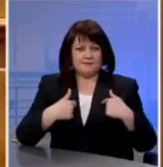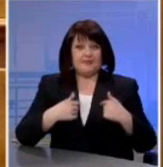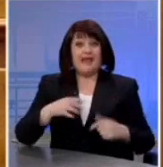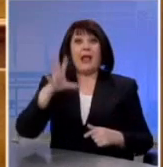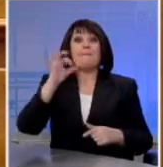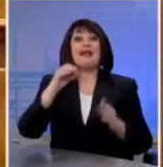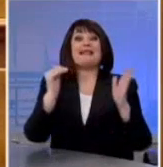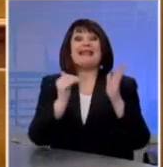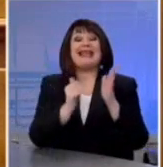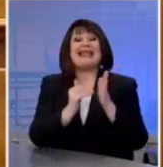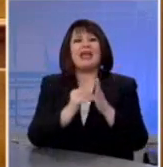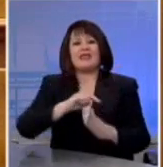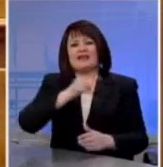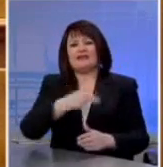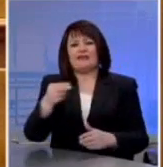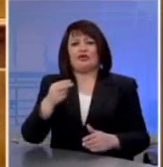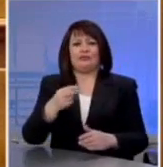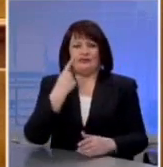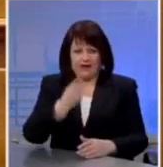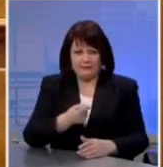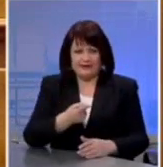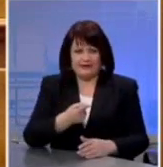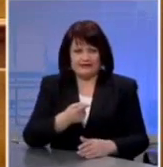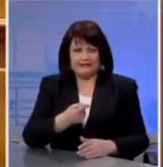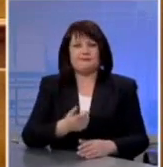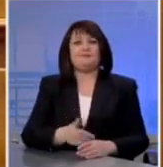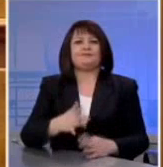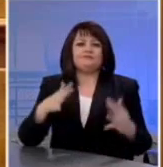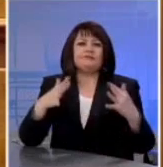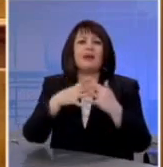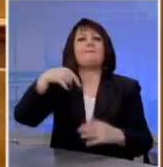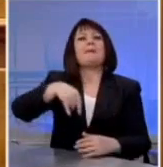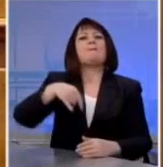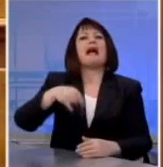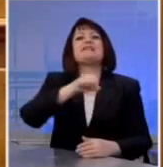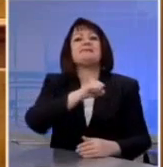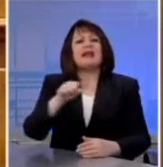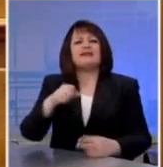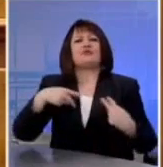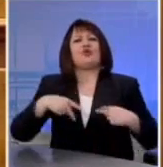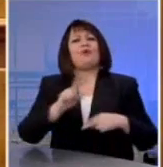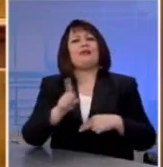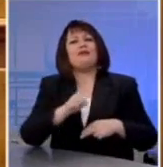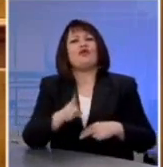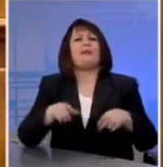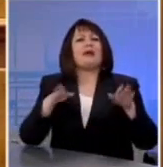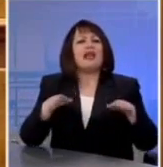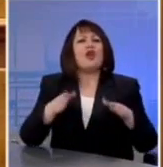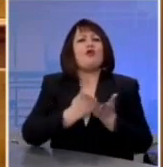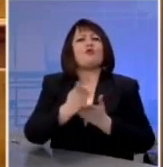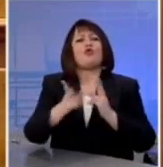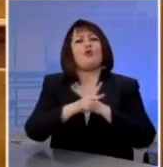50.000 ευρώ. Και βλέπετε τι σημαίνει το τελευταίο διάστημα. Επιτίθεται στον Νίκο τον Παπά, στον Χρήστο τον Σπρίτζη, στον Δημήτρη τον Παπαγγελόπουλο, ξενοδοχείο τον